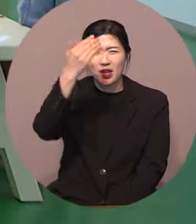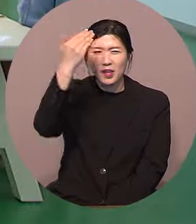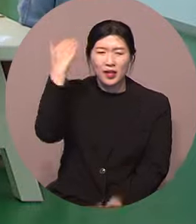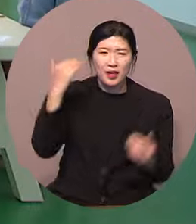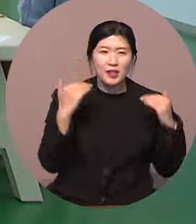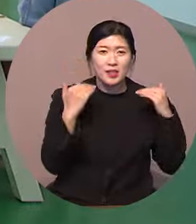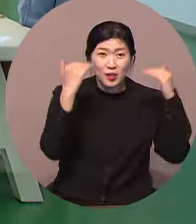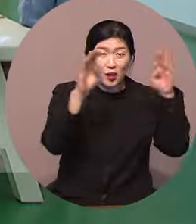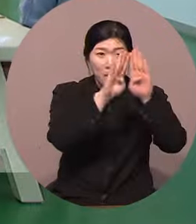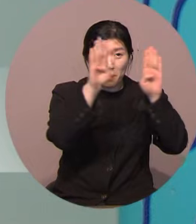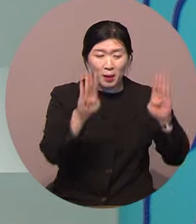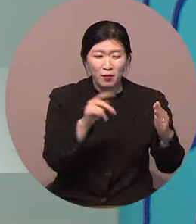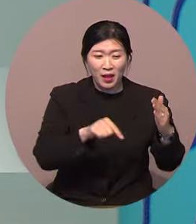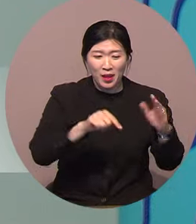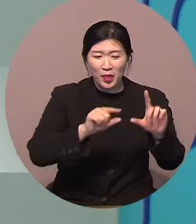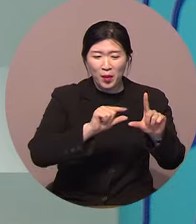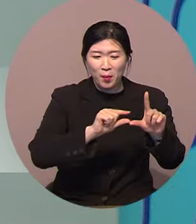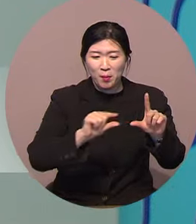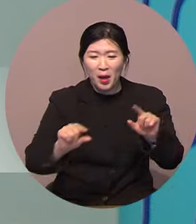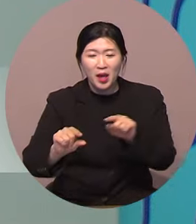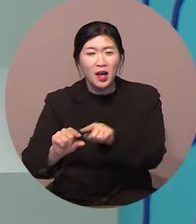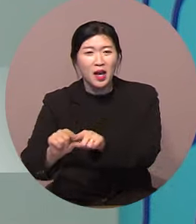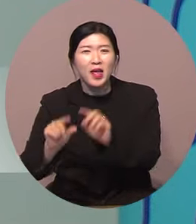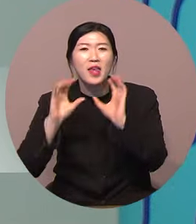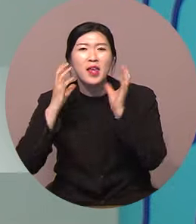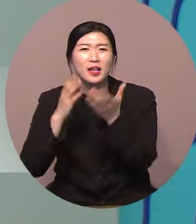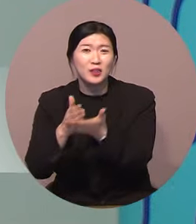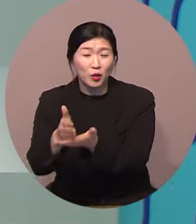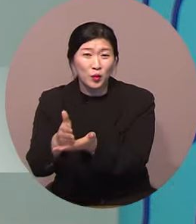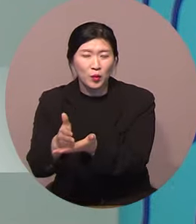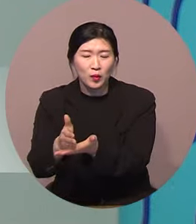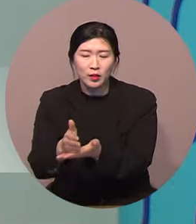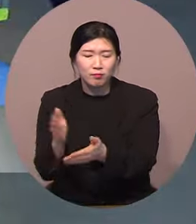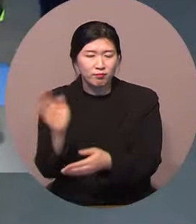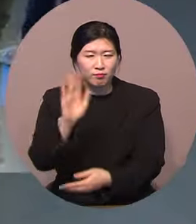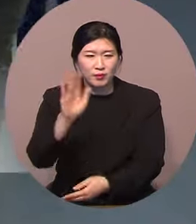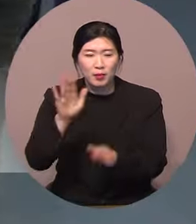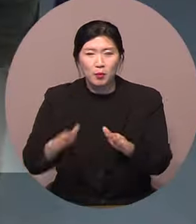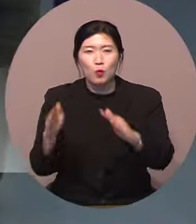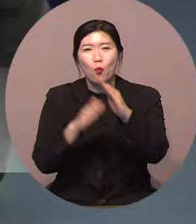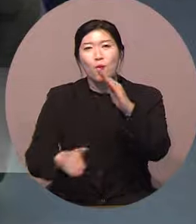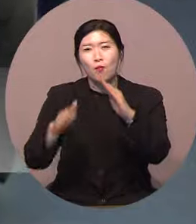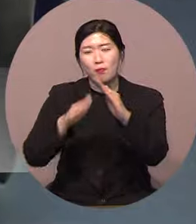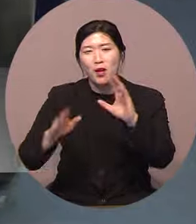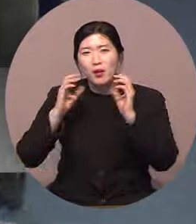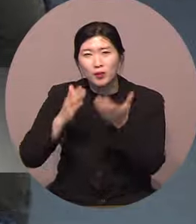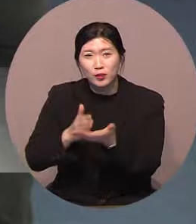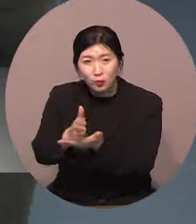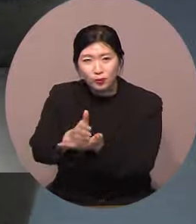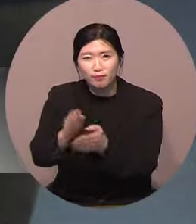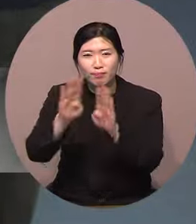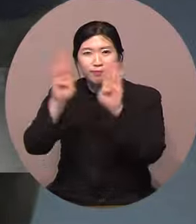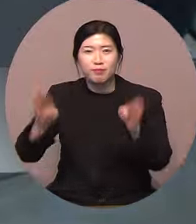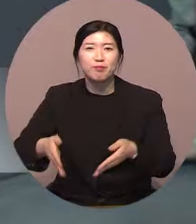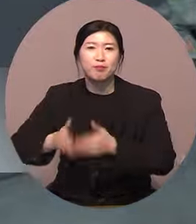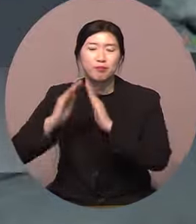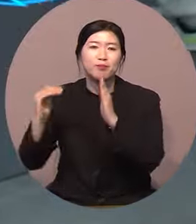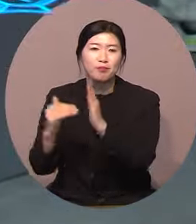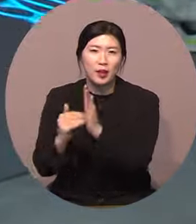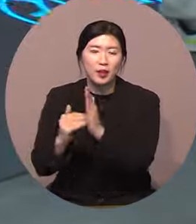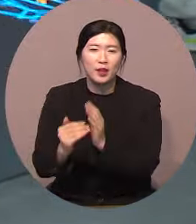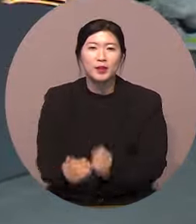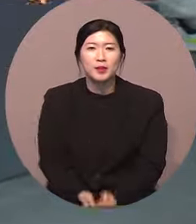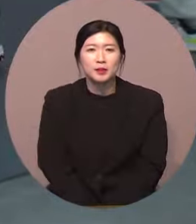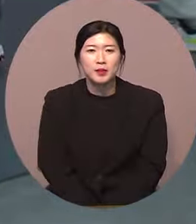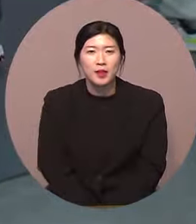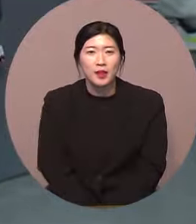어린이박물관은 대부분 박물관 내 부속시설에 그쳤지만 국내 최초로 어린이들을 위한 독립 형태로 지어졌습니다.